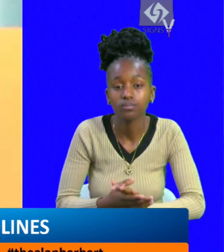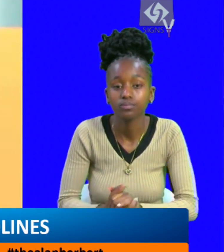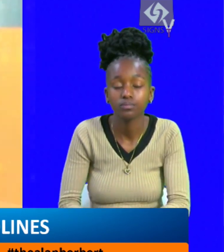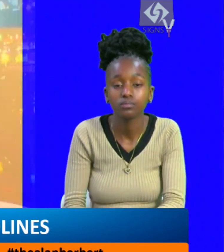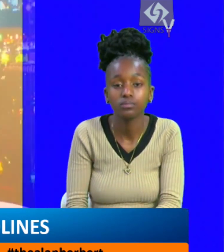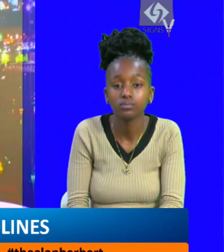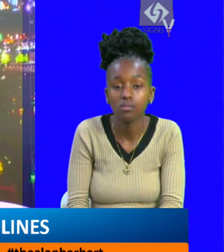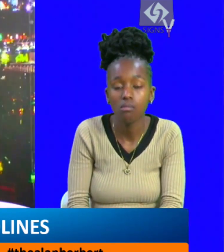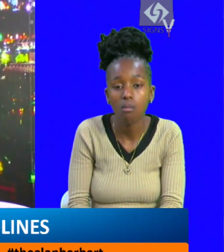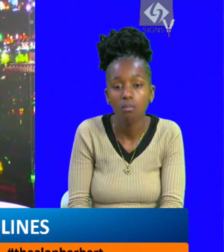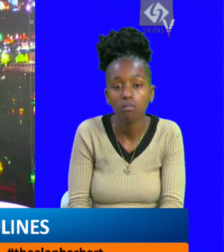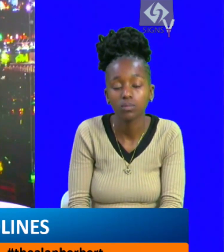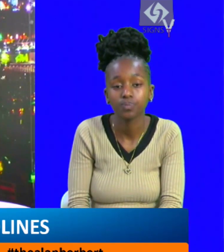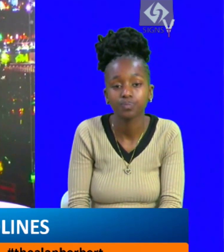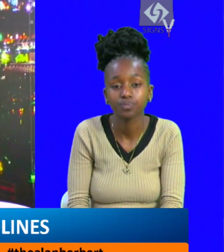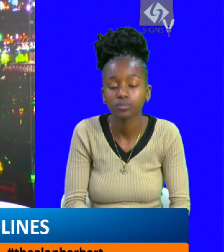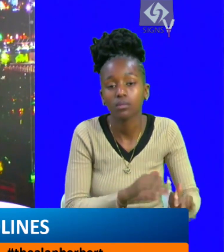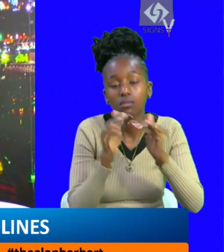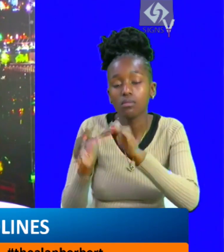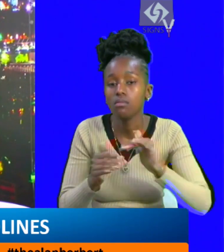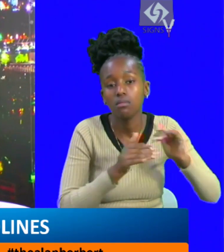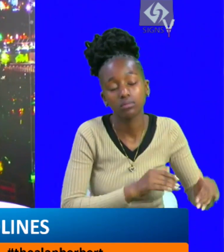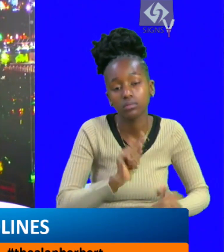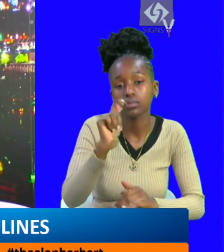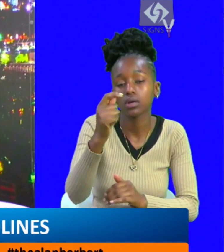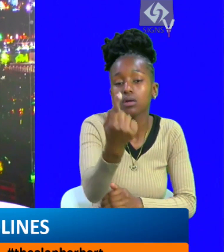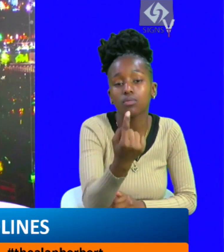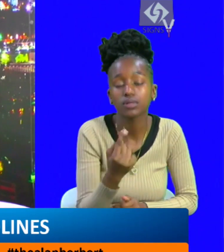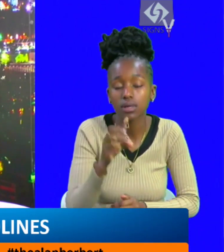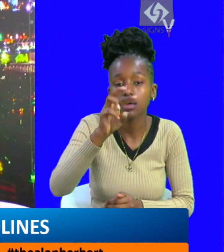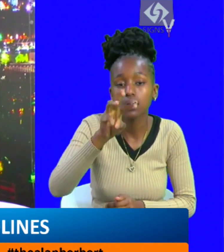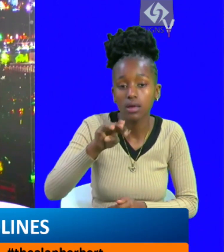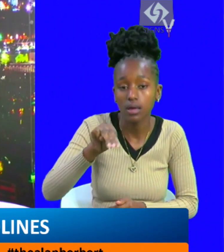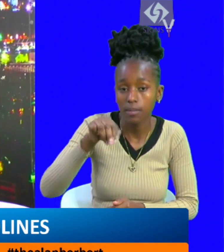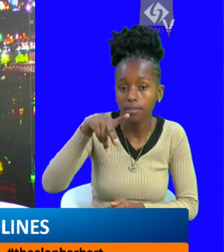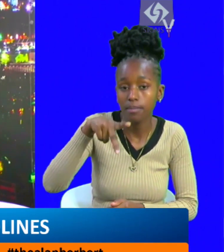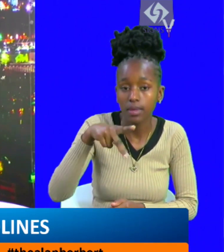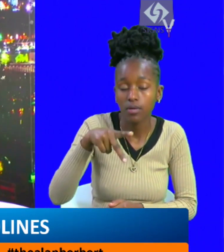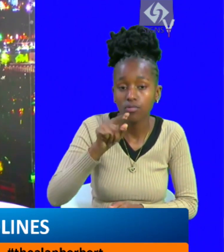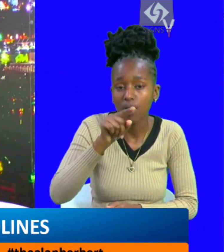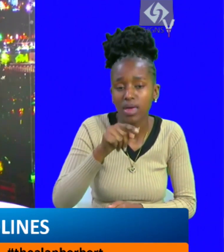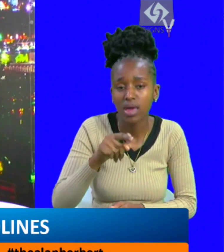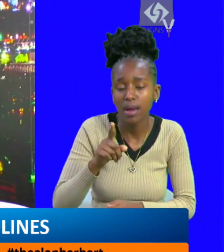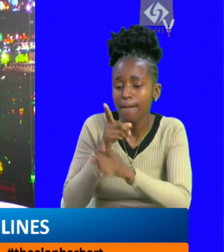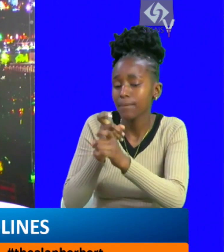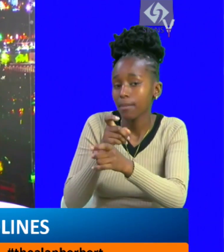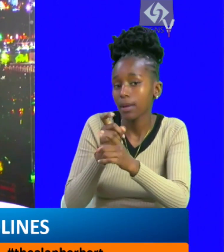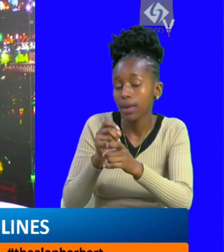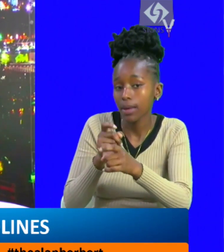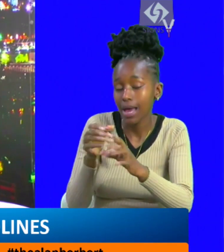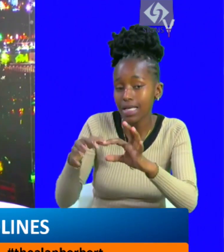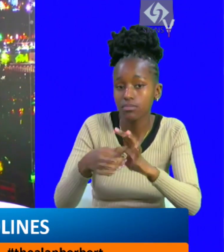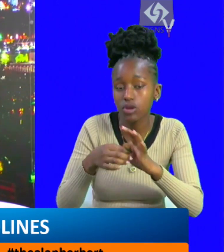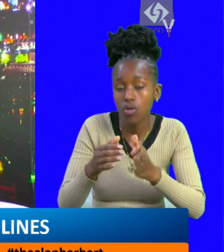hakuna finance bill ilikuwa ngumu kama hii. Juu hata mkidiscuss,